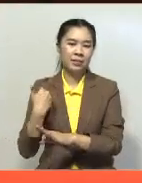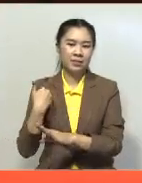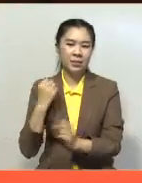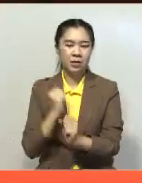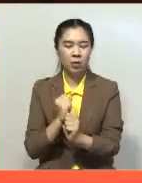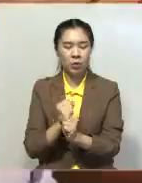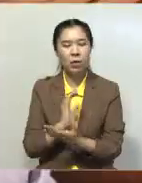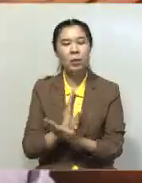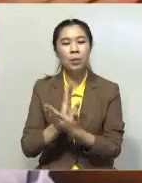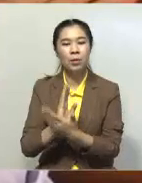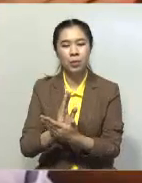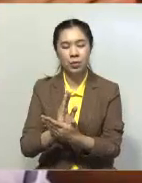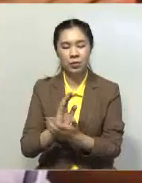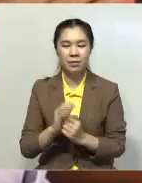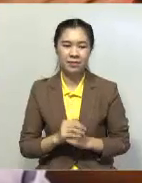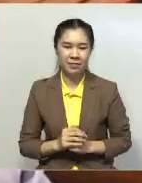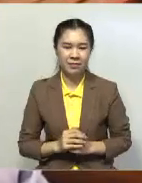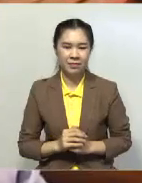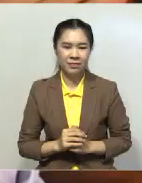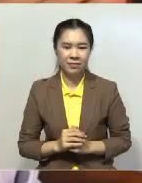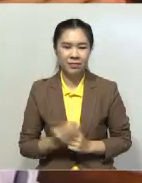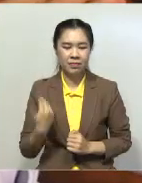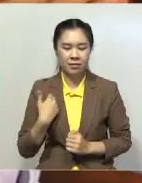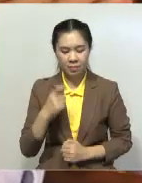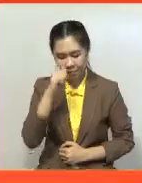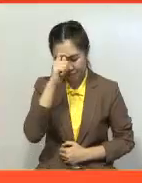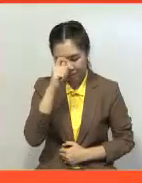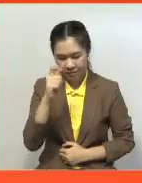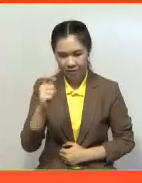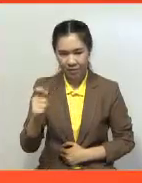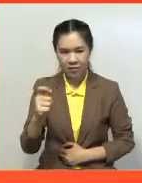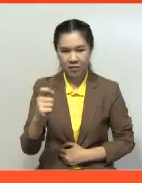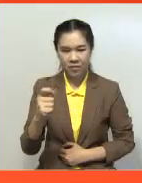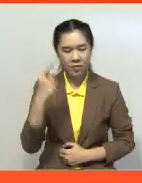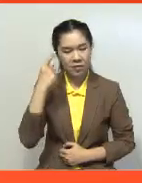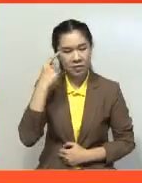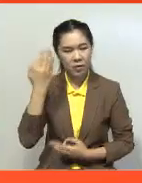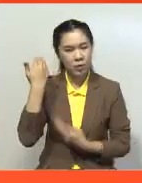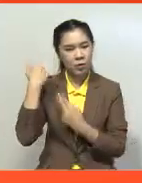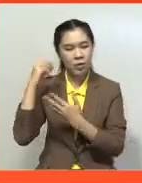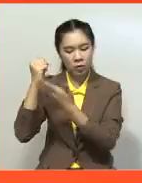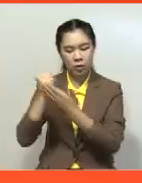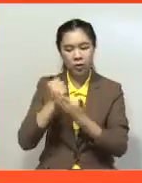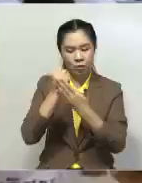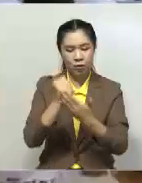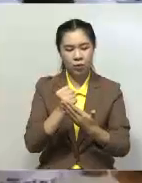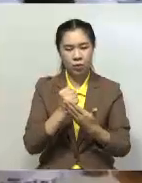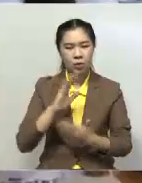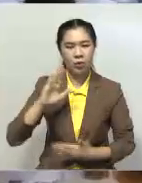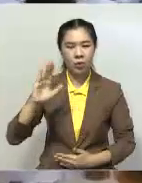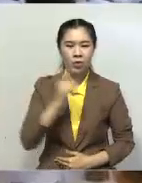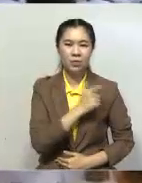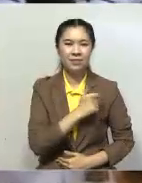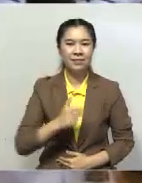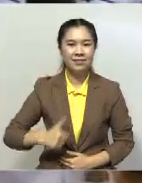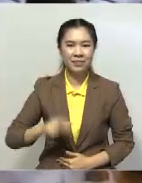จริญพระพุทธมนต์สมโภชพระธาตุแช่แห้งเพื่อแสดงออกถึงความจงรักภักดีและสำนึกในพระมหากรุณาธิคุณของสมเด็จพระเ